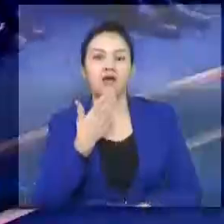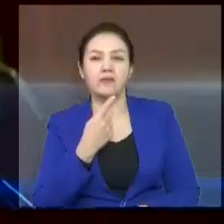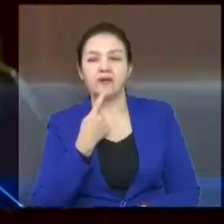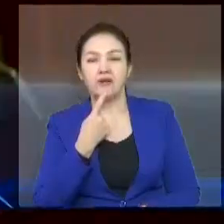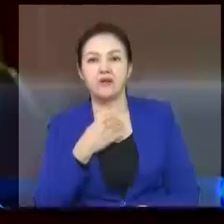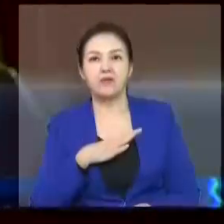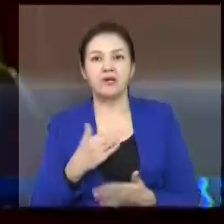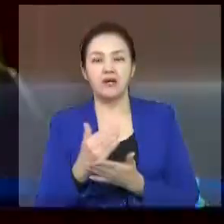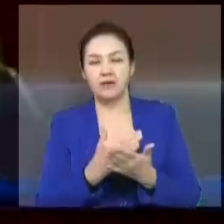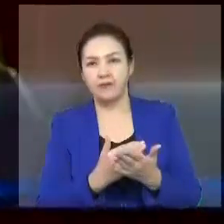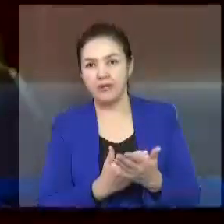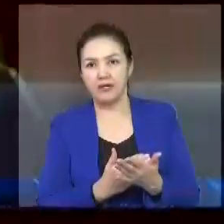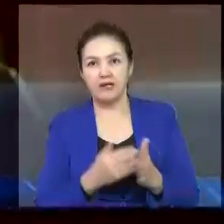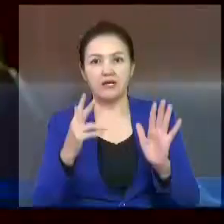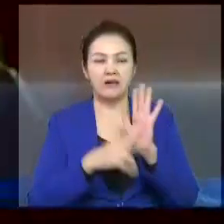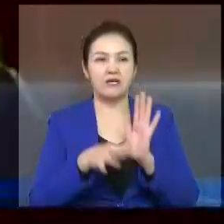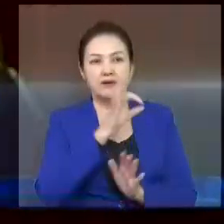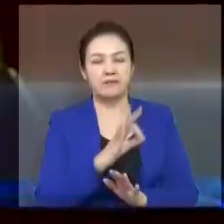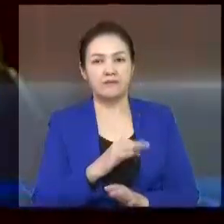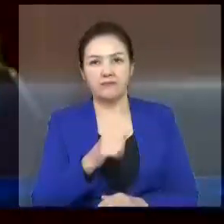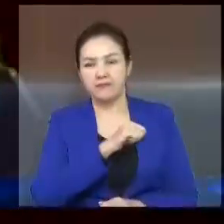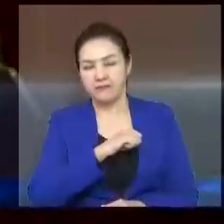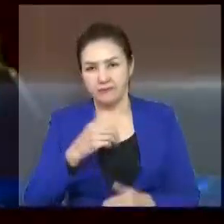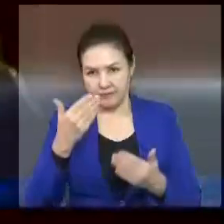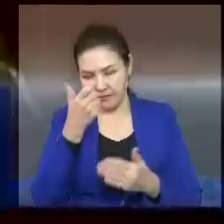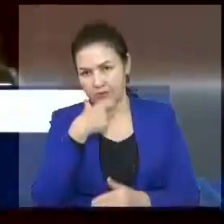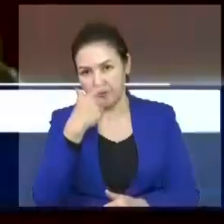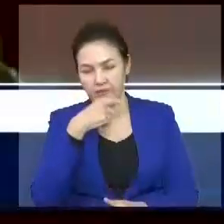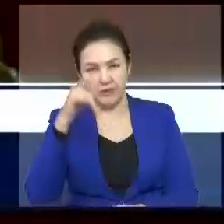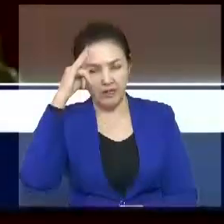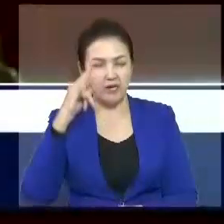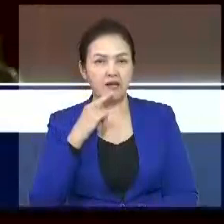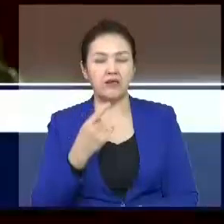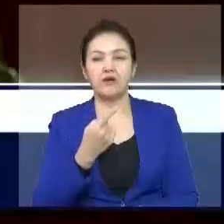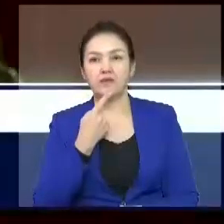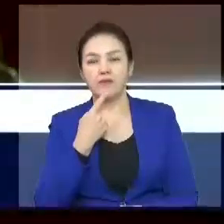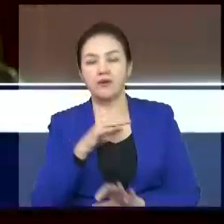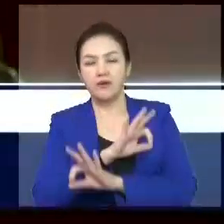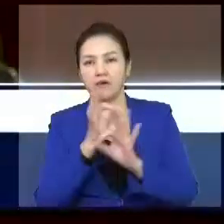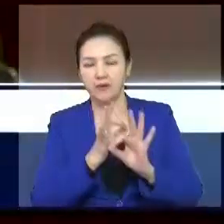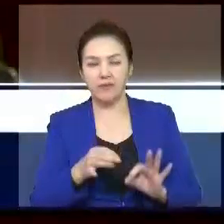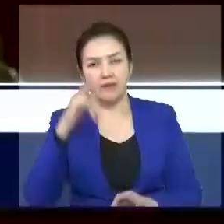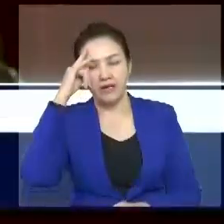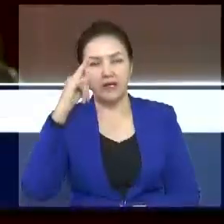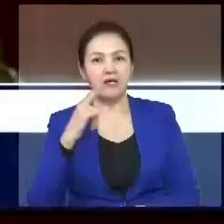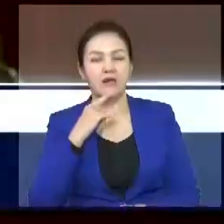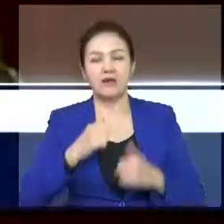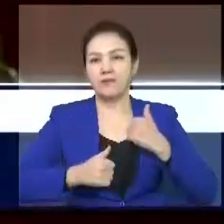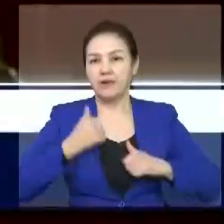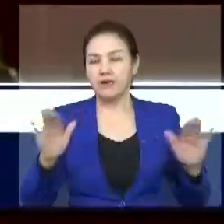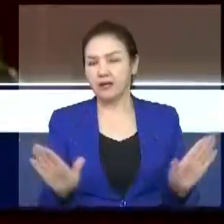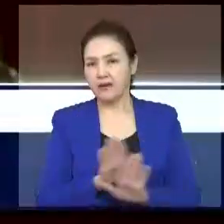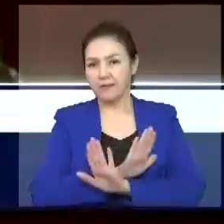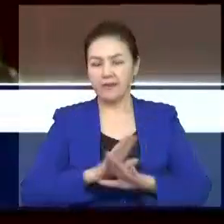орындалды. Бағдарламаның 80% өзіміздің Қазақтың дәстүрлі өнеріне, Қазақтың патриоттық